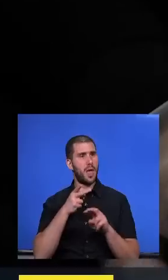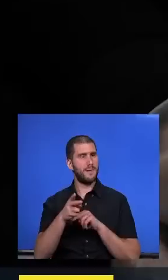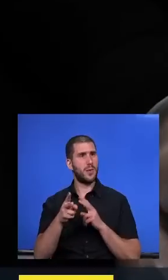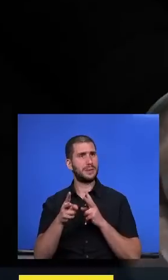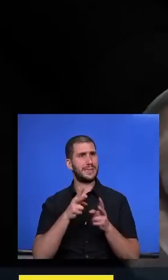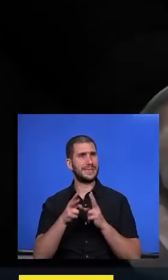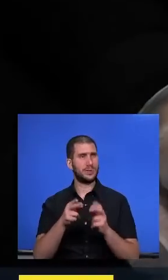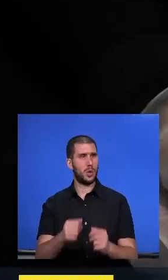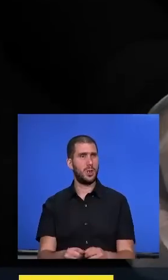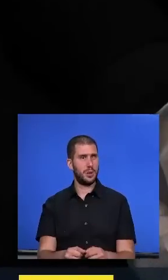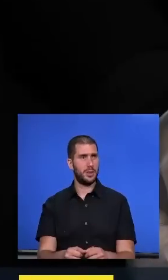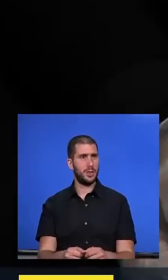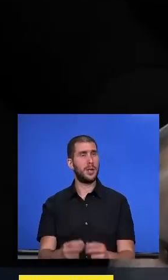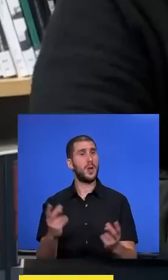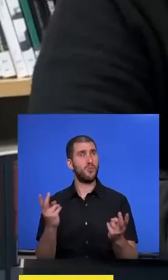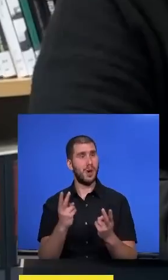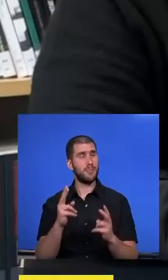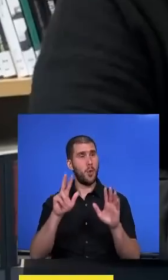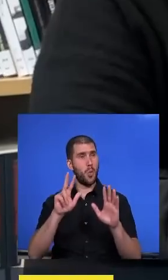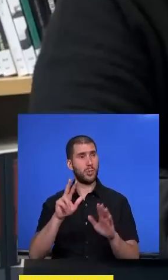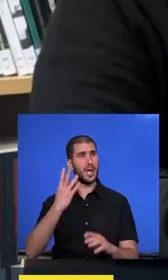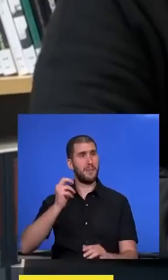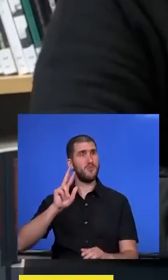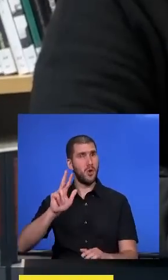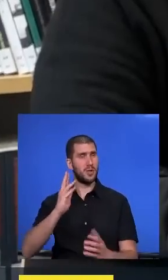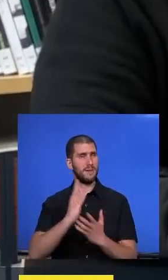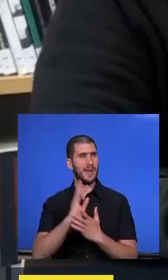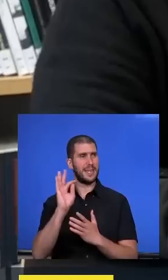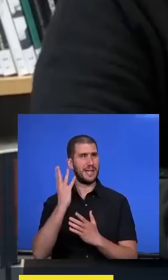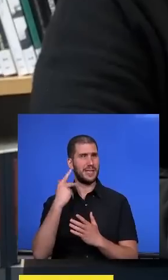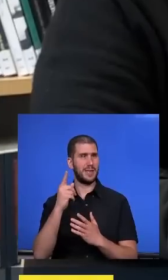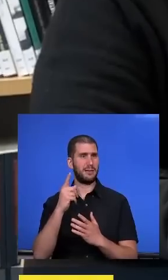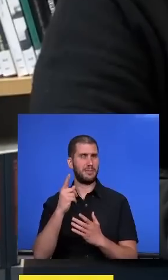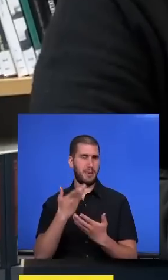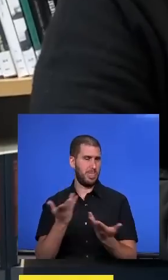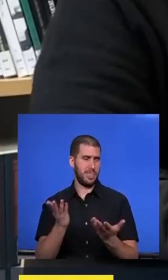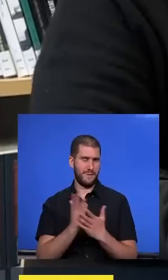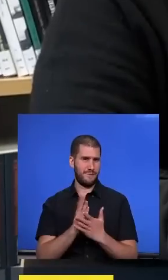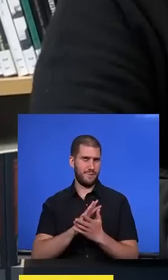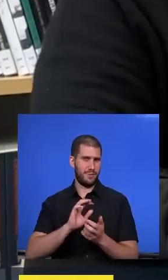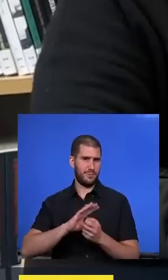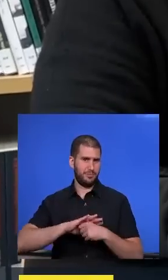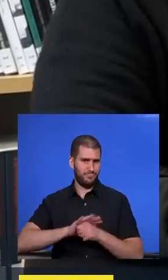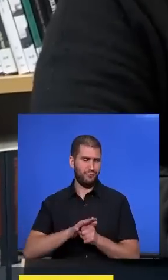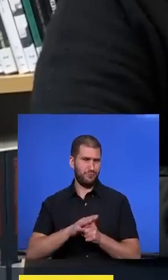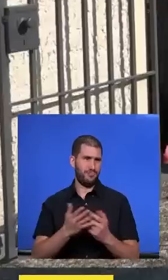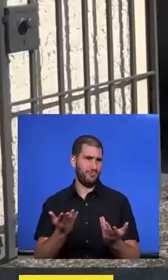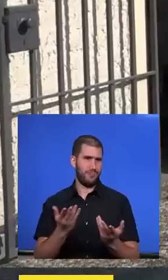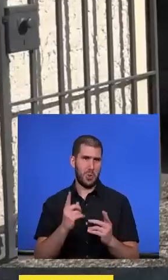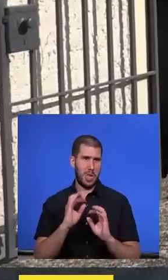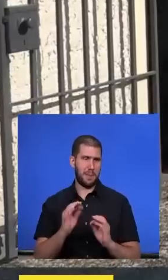censor. Because of course in August 1943 Theresien was everything but